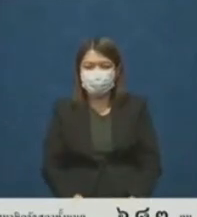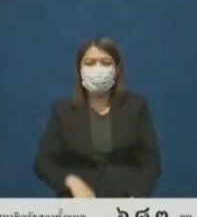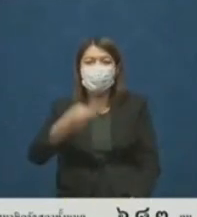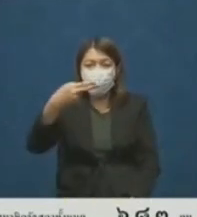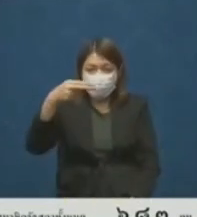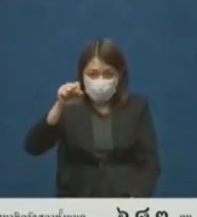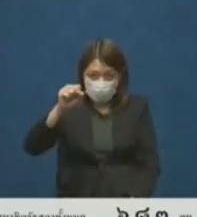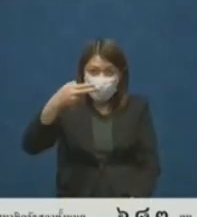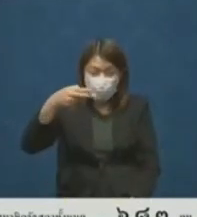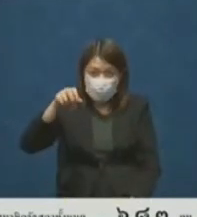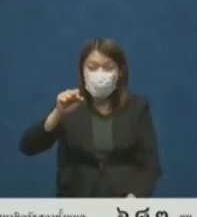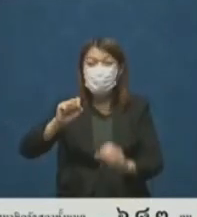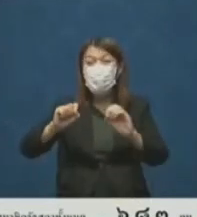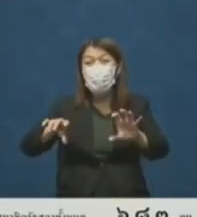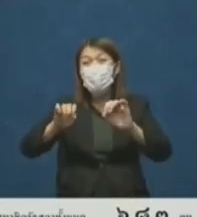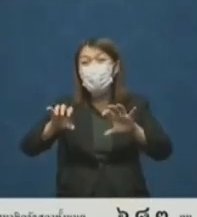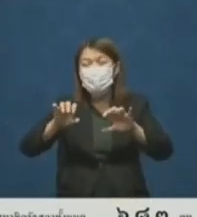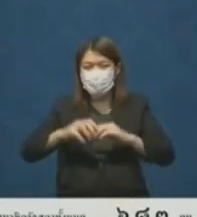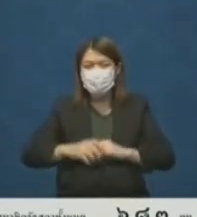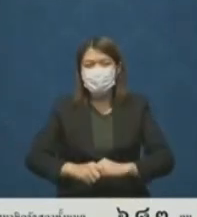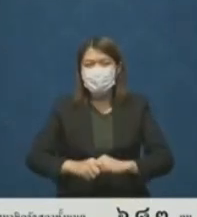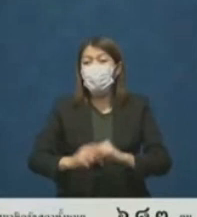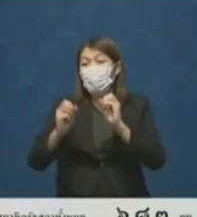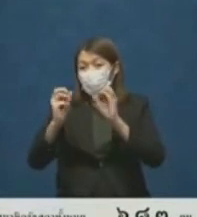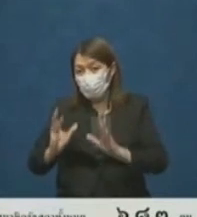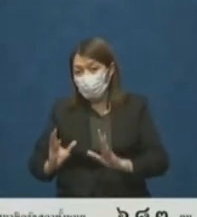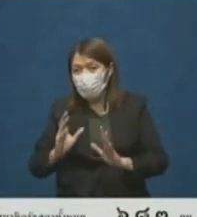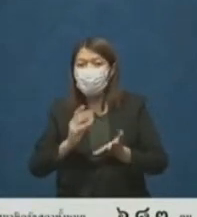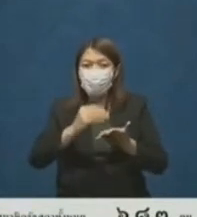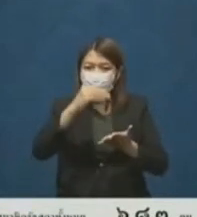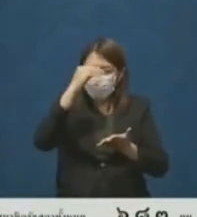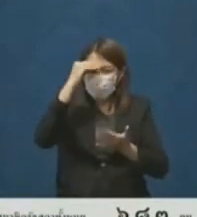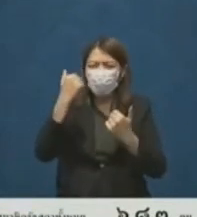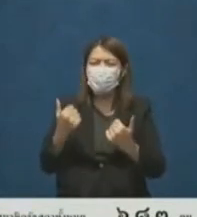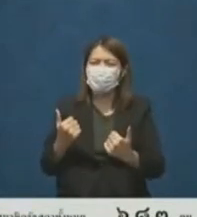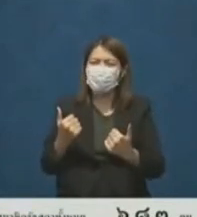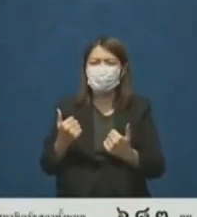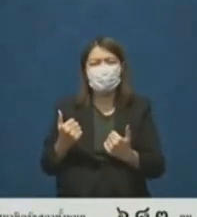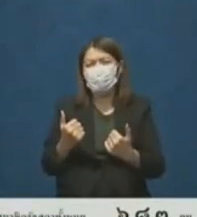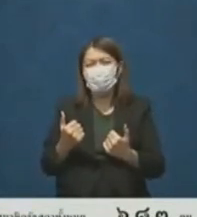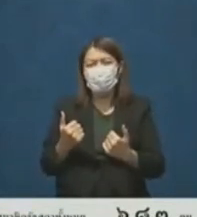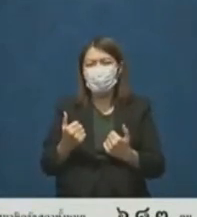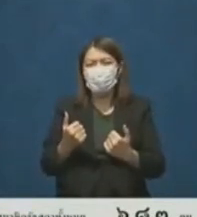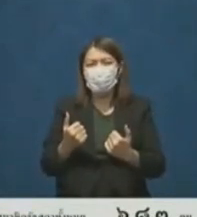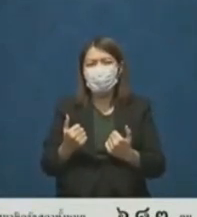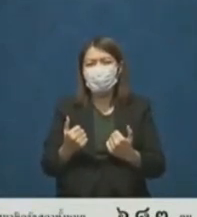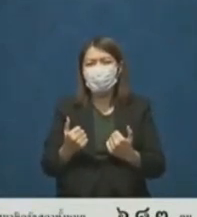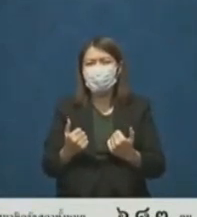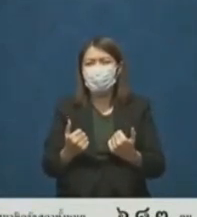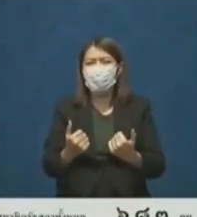มันยังไม่ชัดเจนหลักสูตรในการเรียนการสอนของครูของนักเรียน